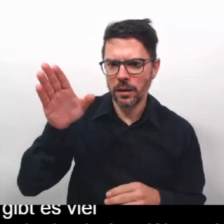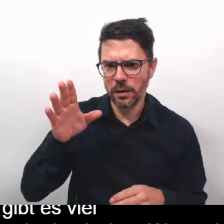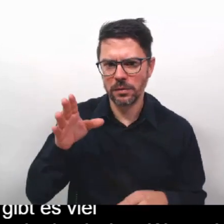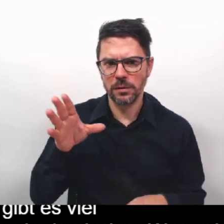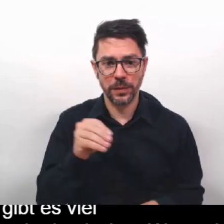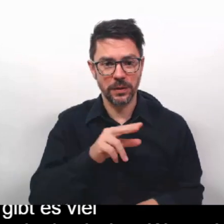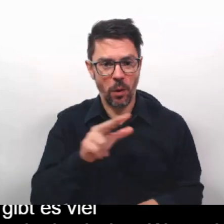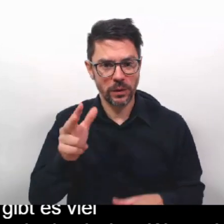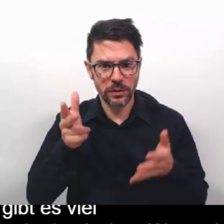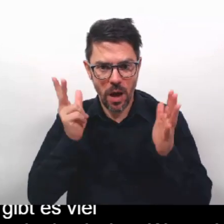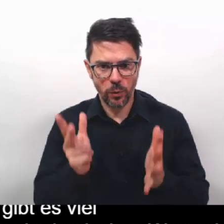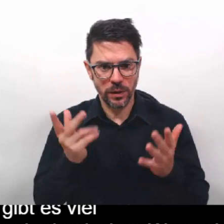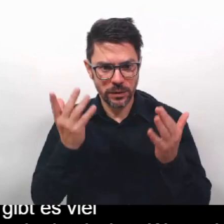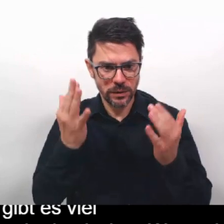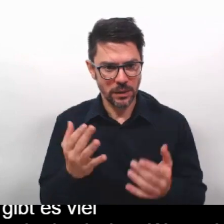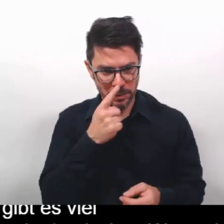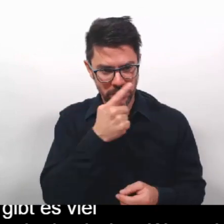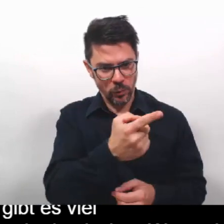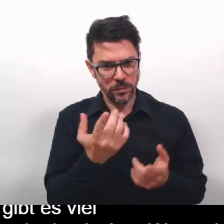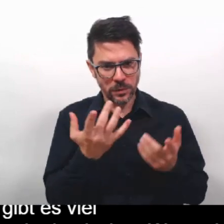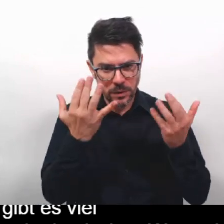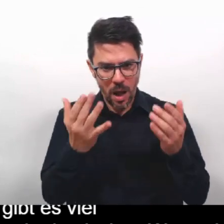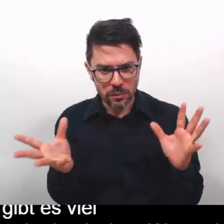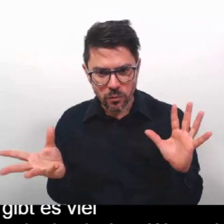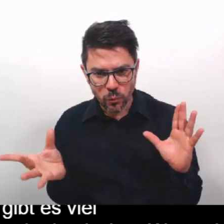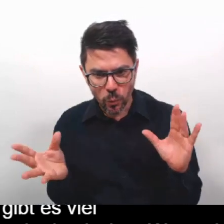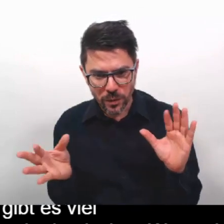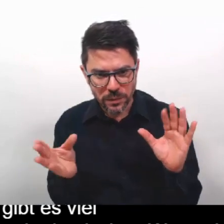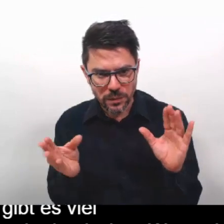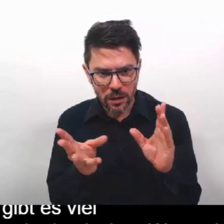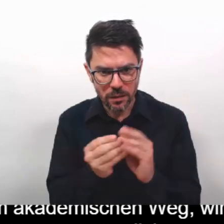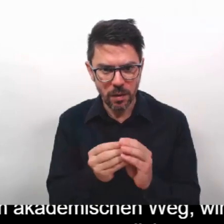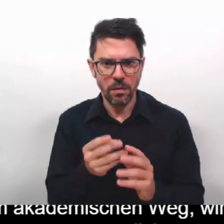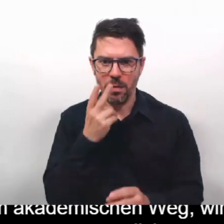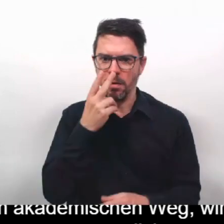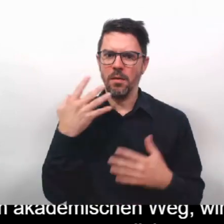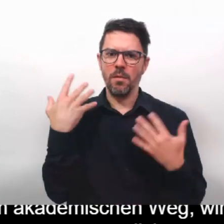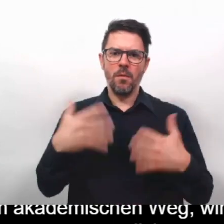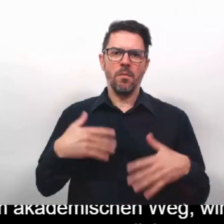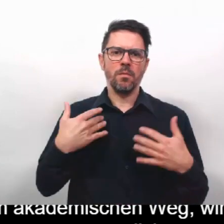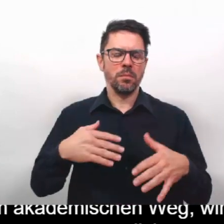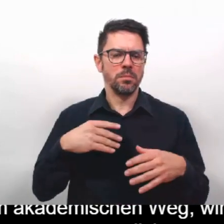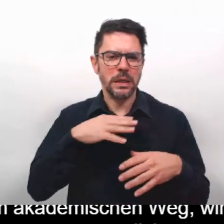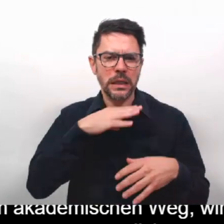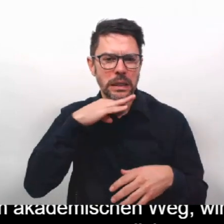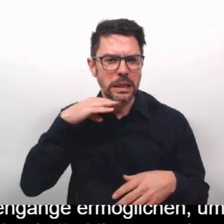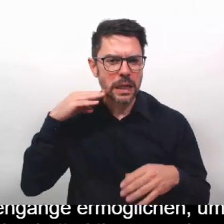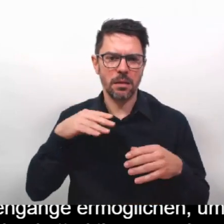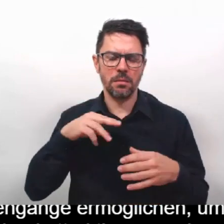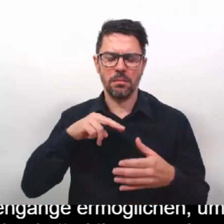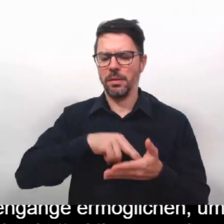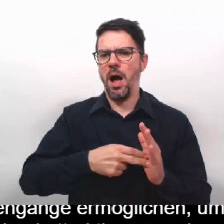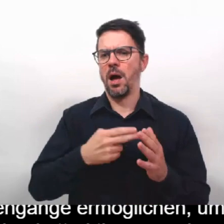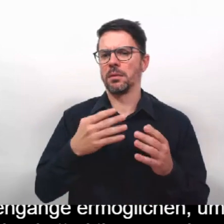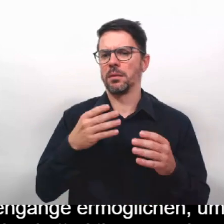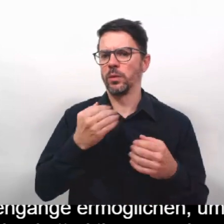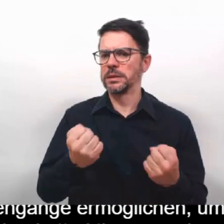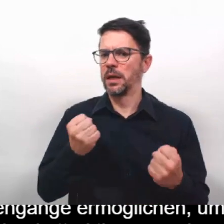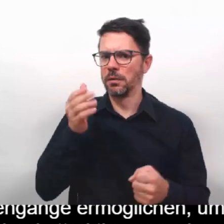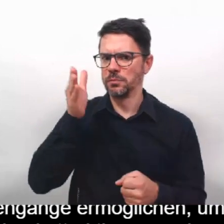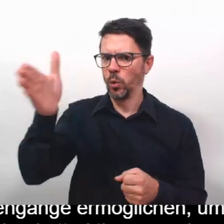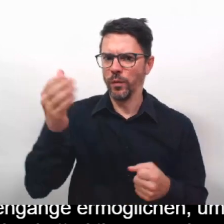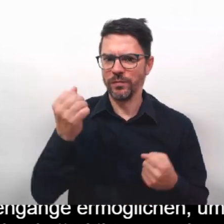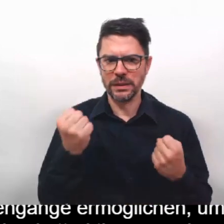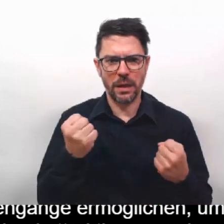großes Anliegen hatten die HAW, dass wir ein Promotionsrecht für besonders forschungsstarke Bereiche ermöglichen. Also kein